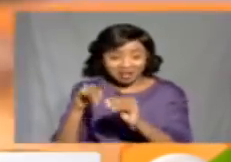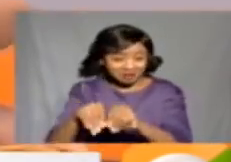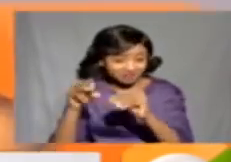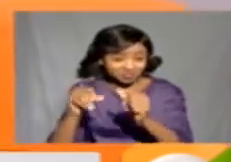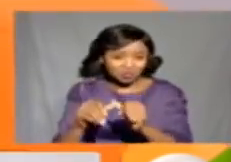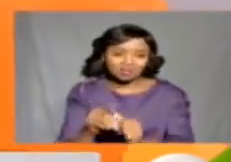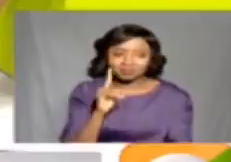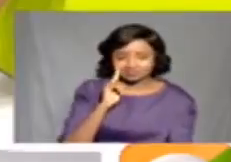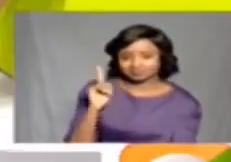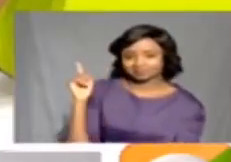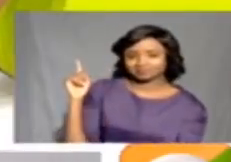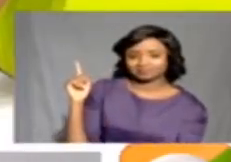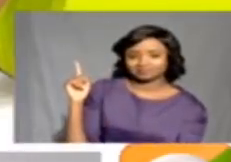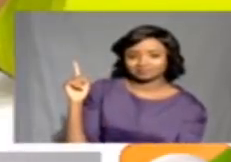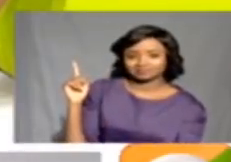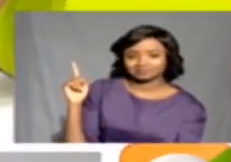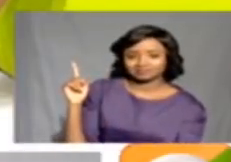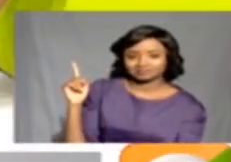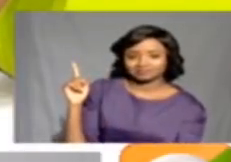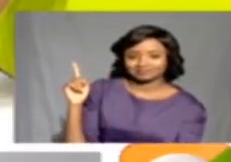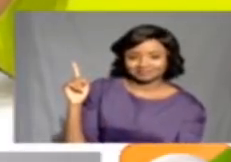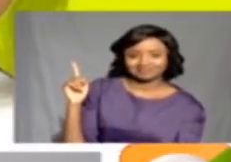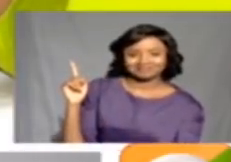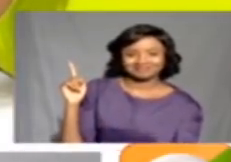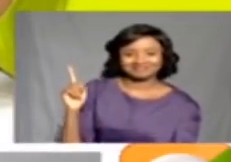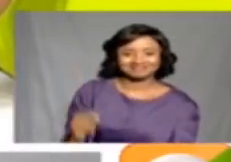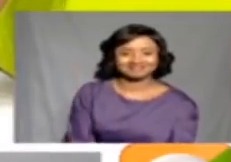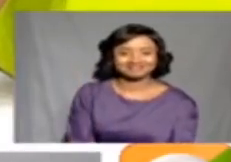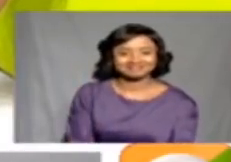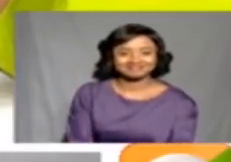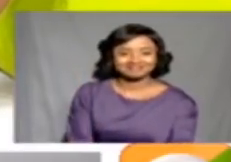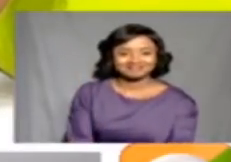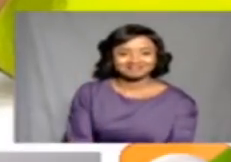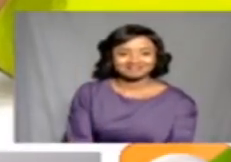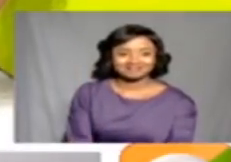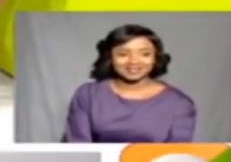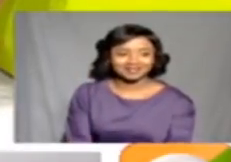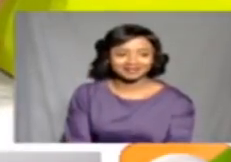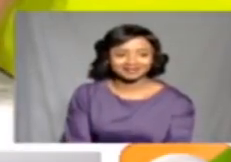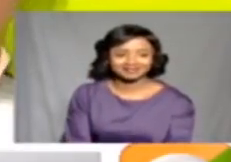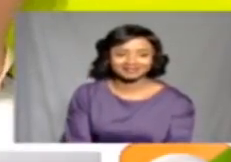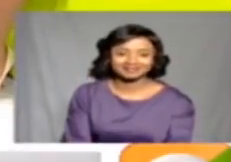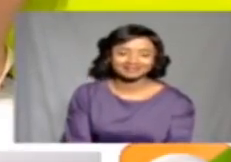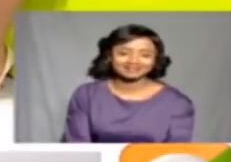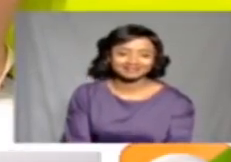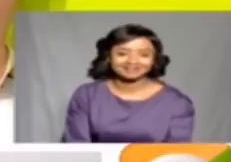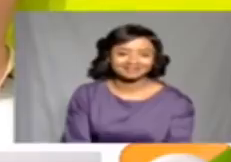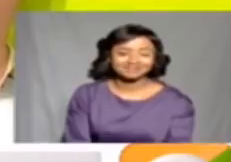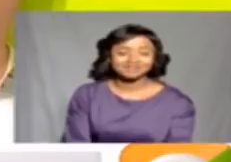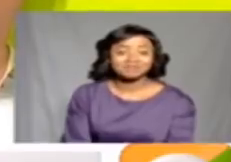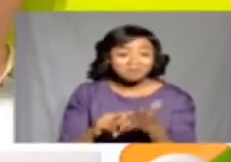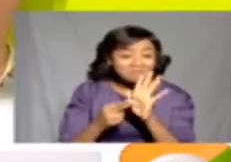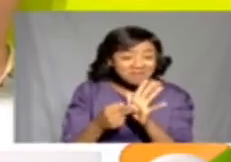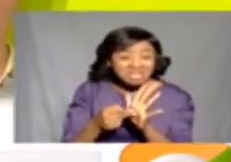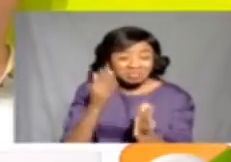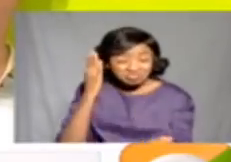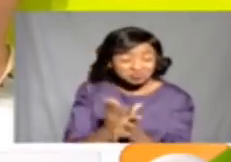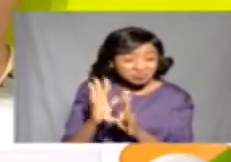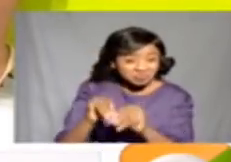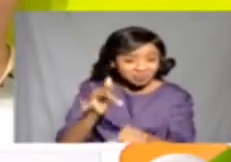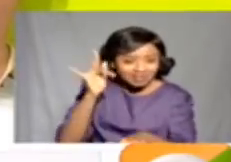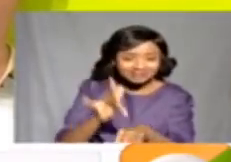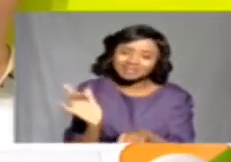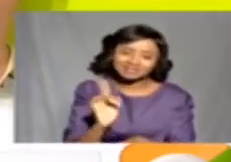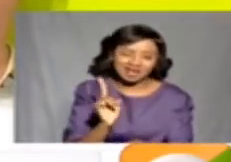kikianguka mchangani kitumbua kimeingia mchanga. Sio maana hiyo lakini. Mnene tutakuwa. Upande mwingine sasa.